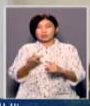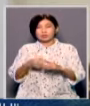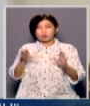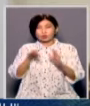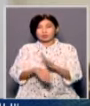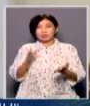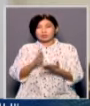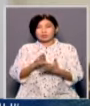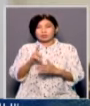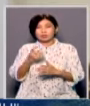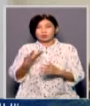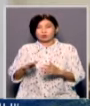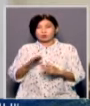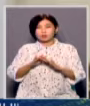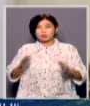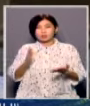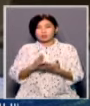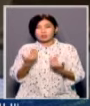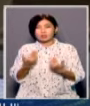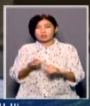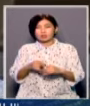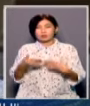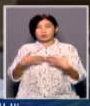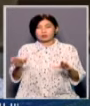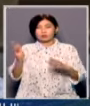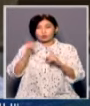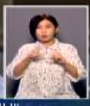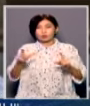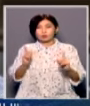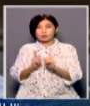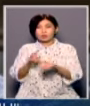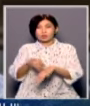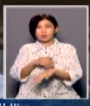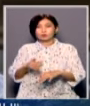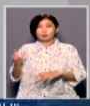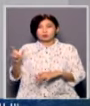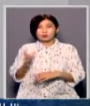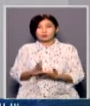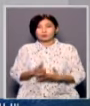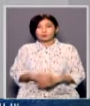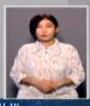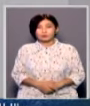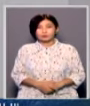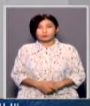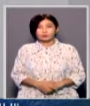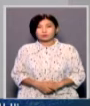опекой 1040 детей. Часть из них в преддверии Дня знаний встретилась с акимом области.